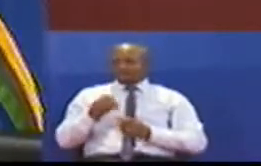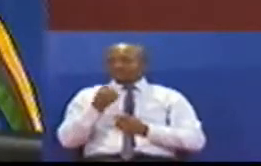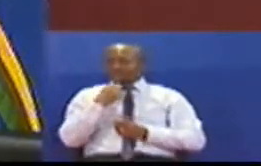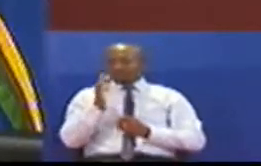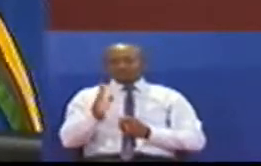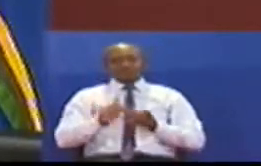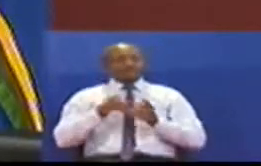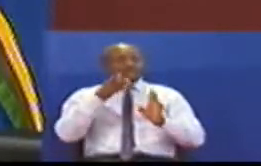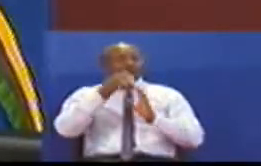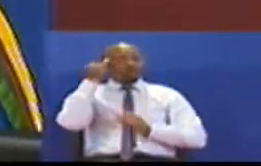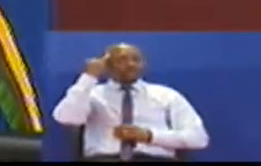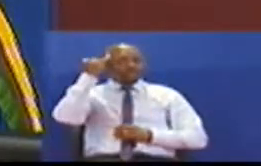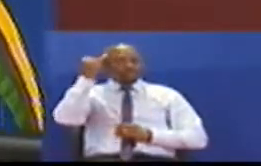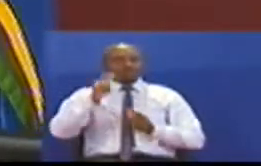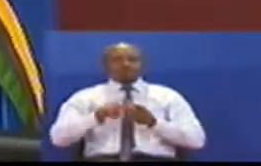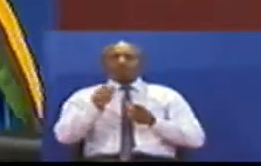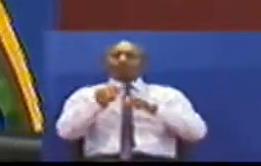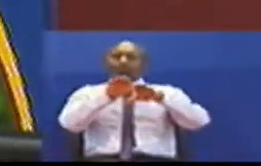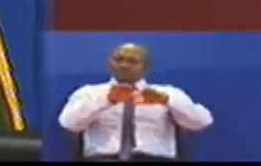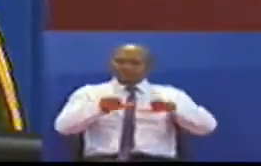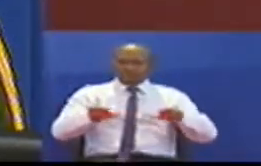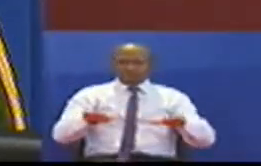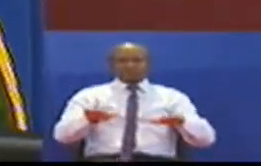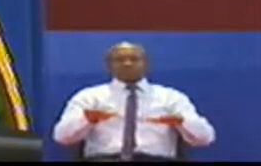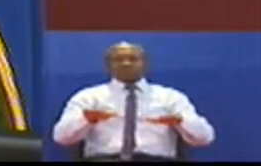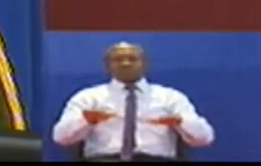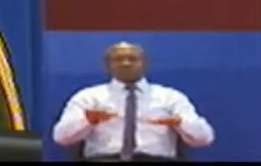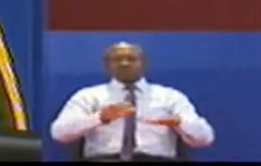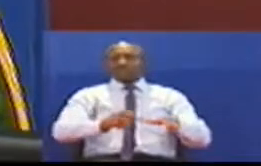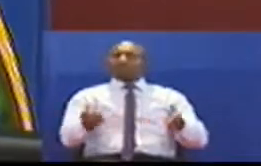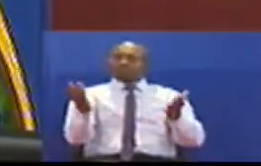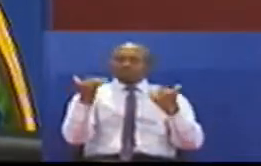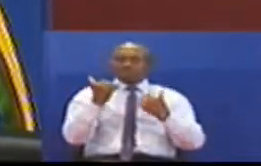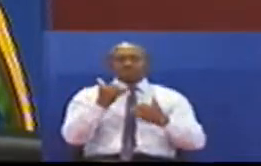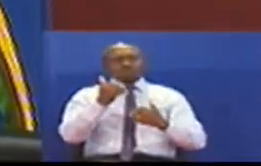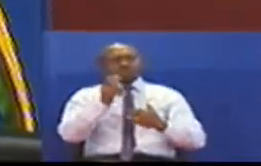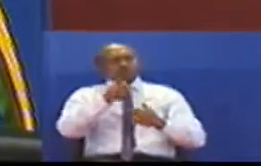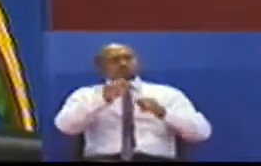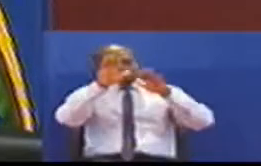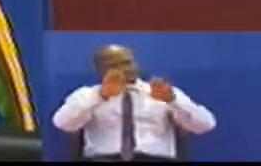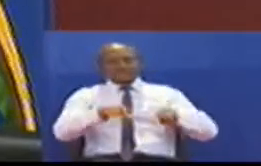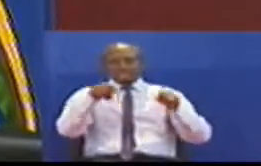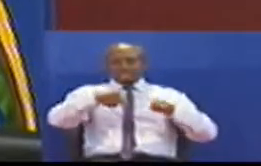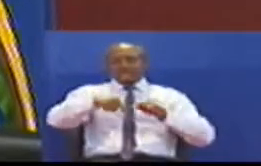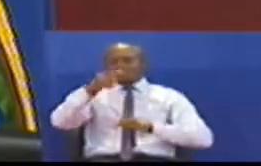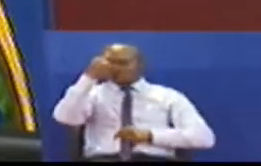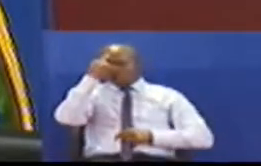kuwashauri kujituliza. Ikiwezekana wengi wenu mkabakia hapa Dodoma.